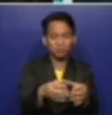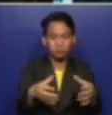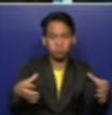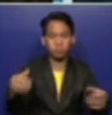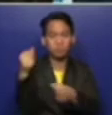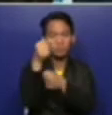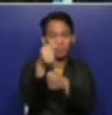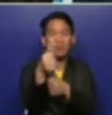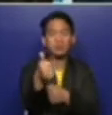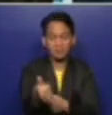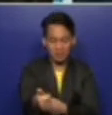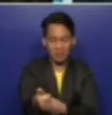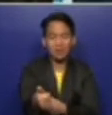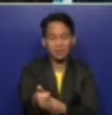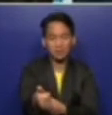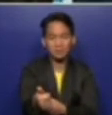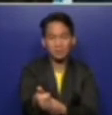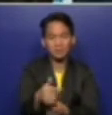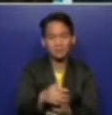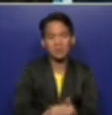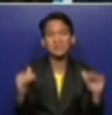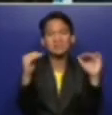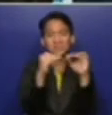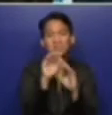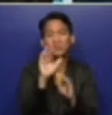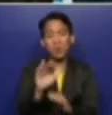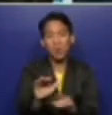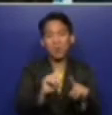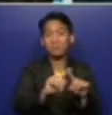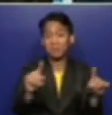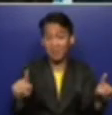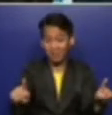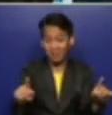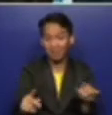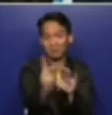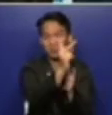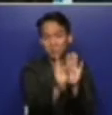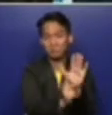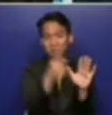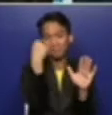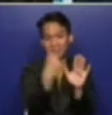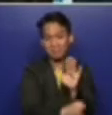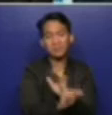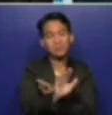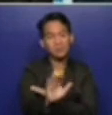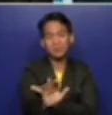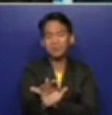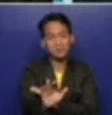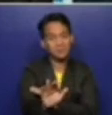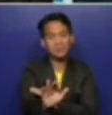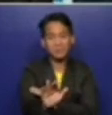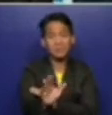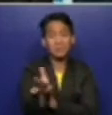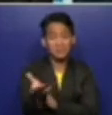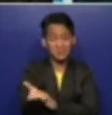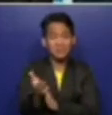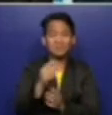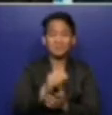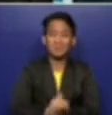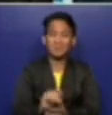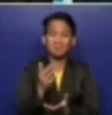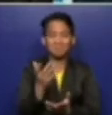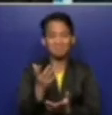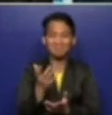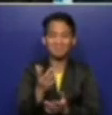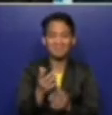การได้แต่ก็จะต้องไม่ละเมิดกฎหมายแล้วก็ไม่ก้าวล่วงผู้อื่นนะครับแล้วก็ไม่ไปใส่ร้ายในสิ่งไม่บังควรแล้วท่านเน้น